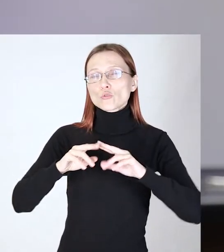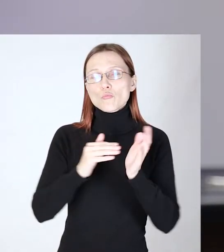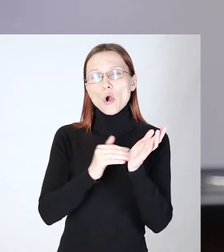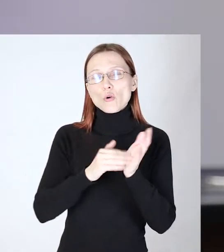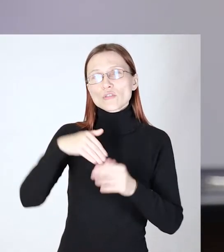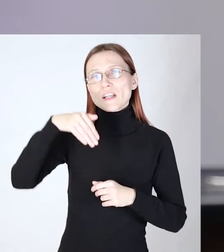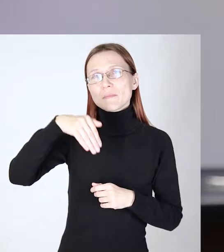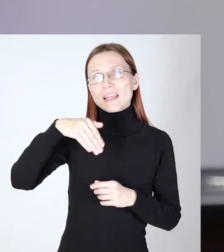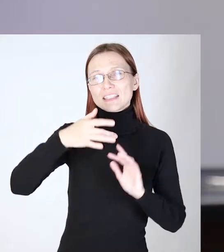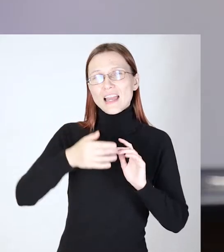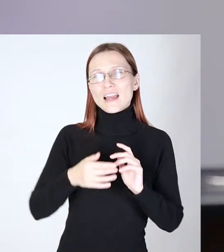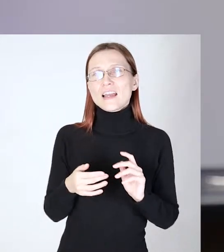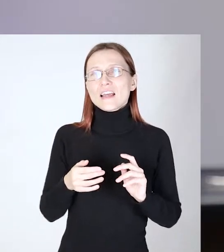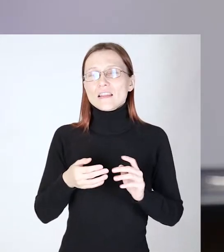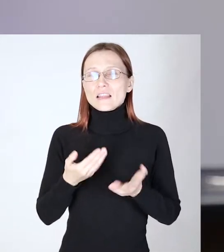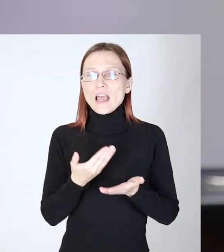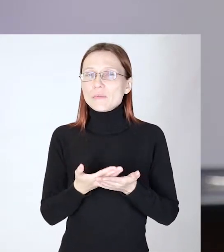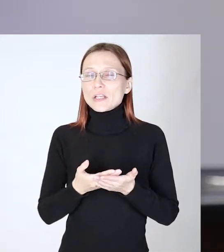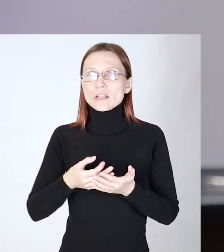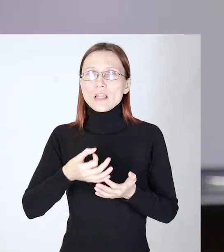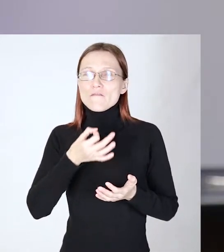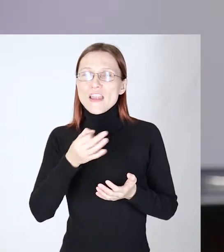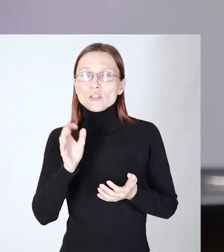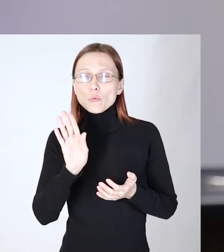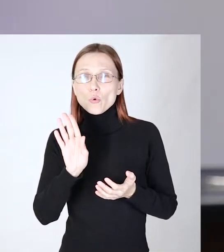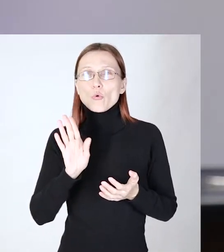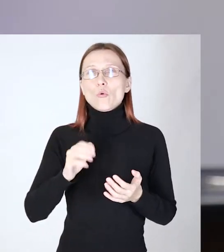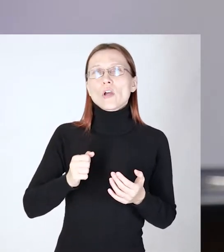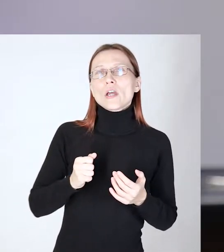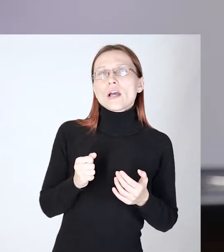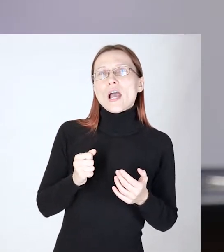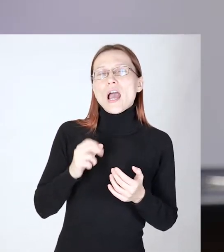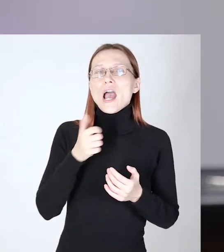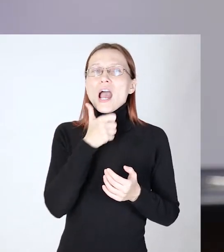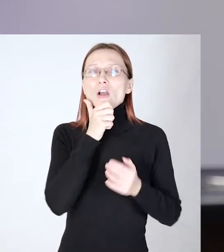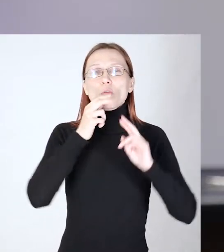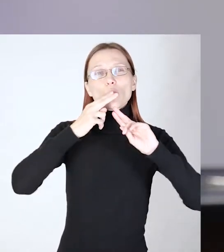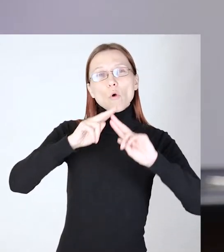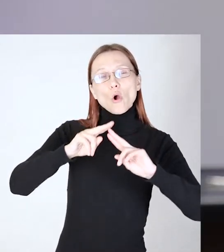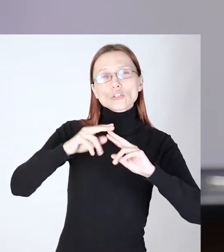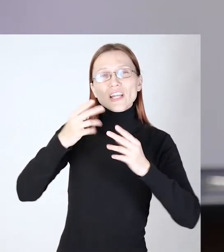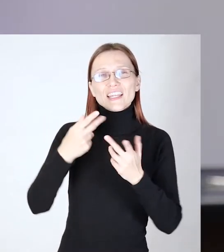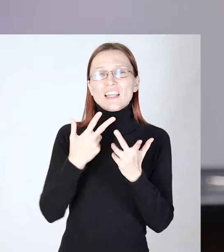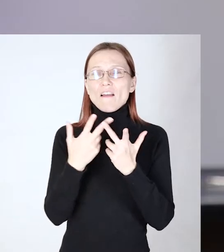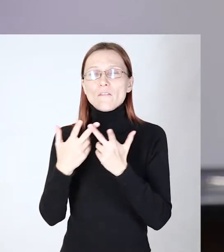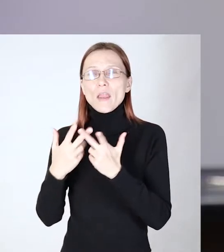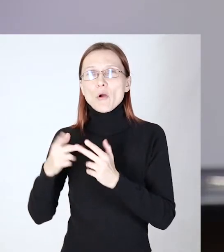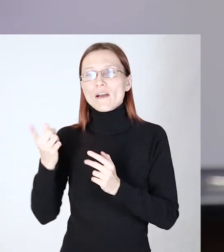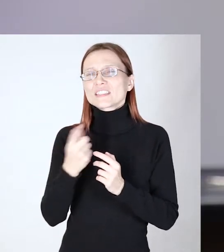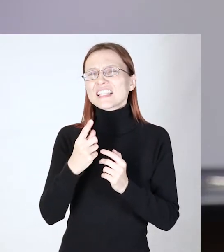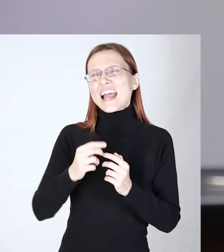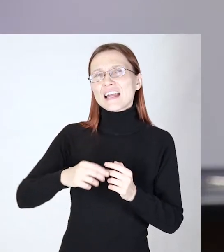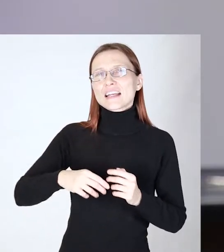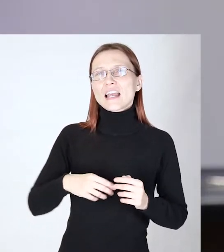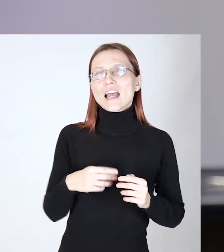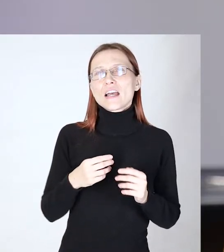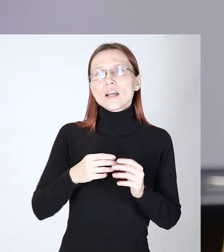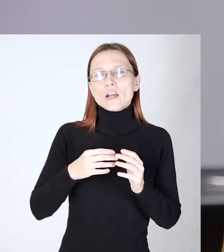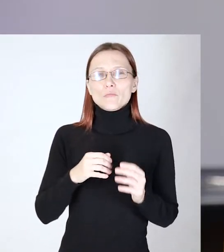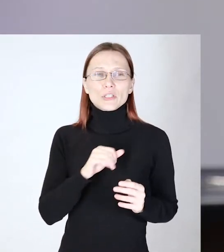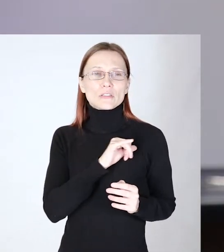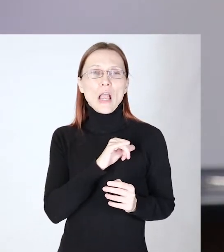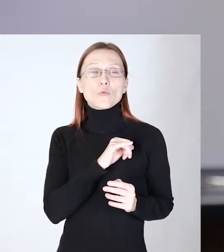Že keď zdieľajú veci na Facebooku, ako by to približne malo vyzerať, ale keď majú nejakú webovú stránku, možno čo je dobre tam dávať